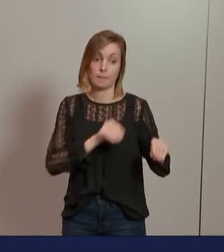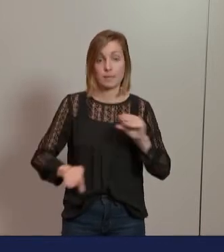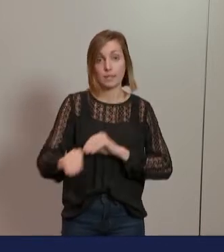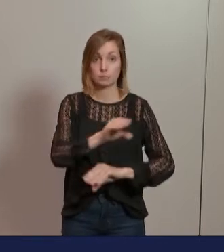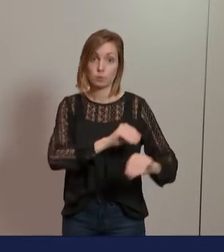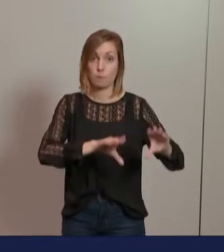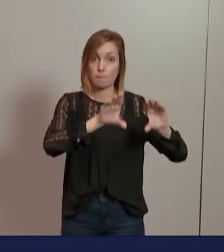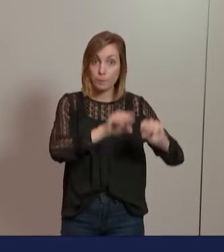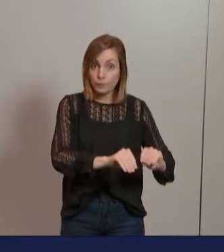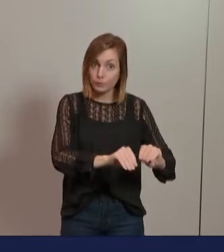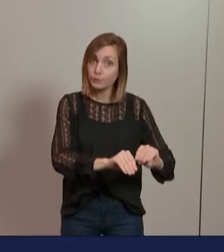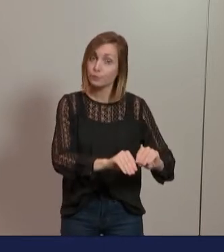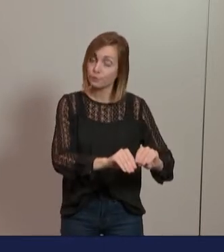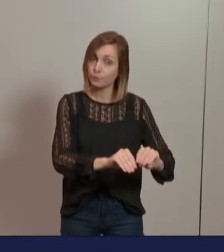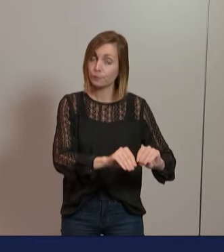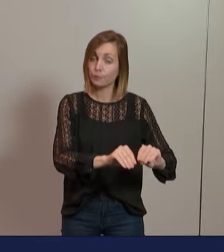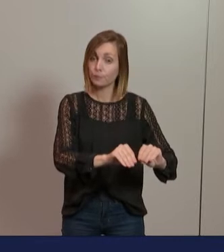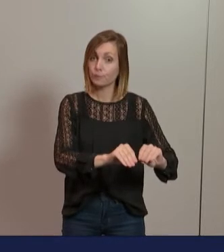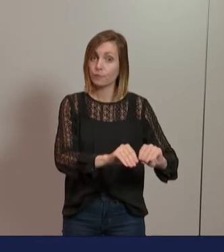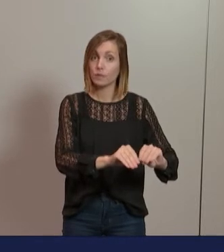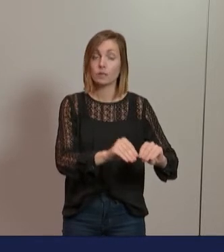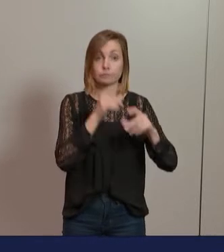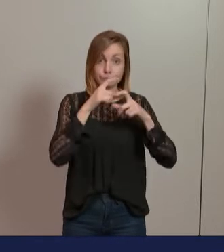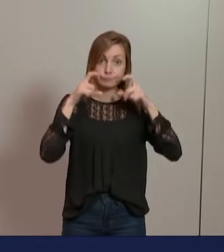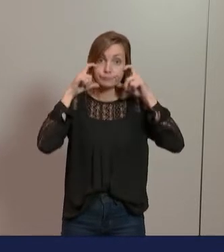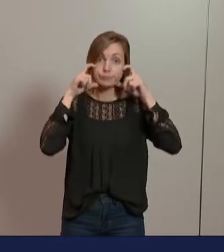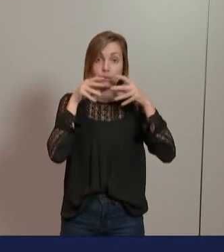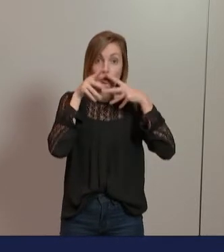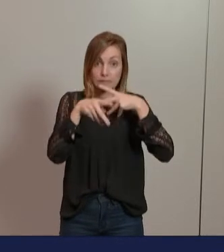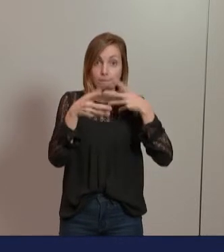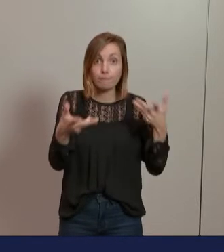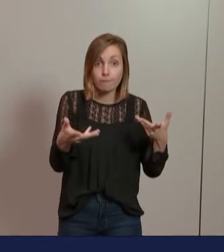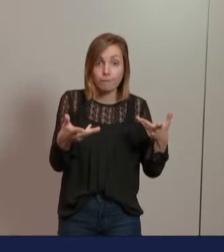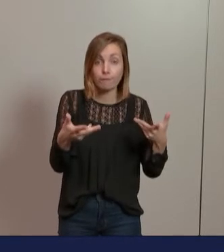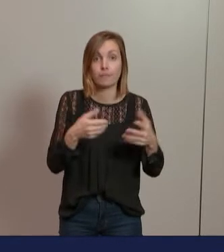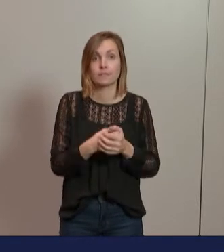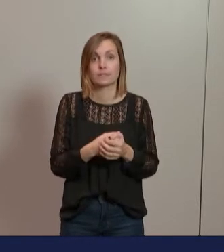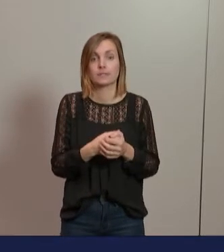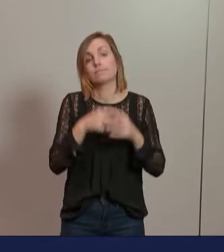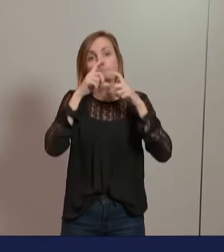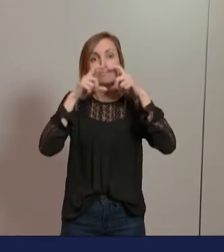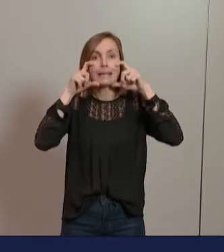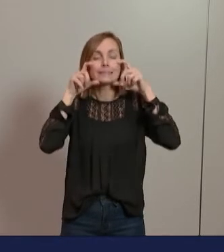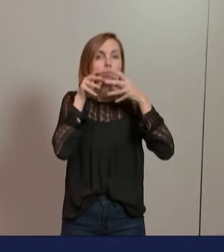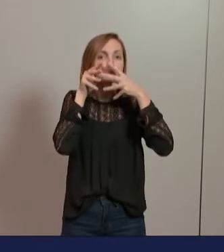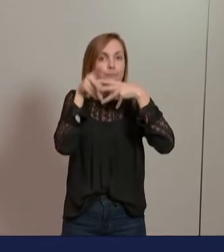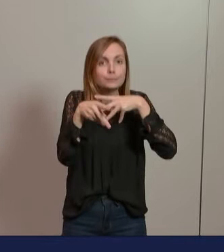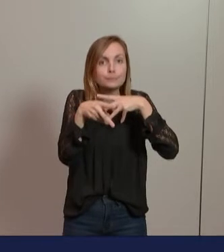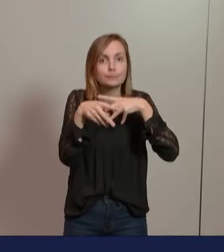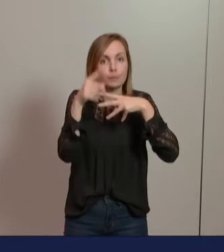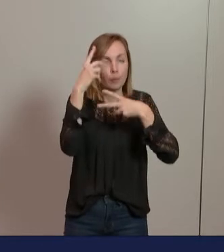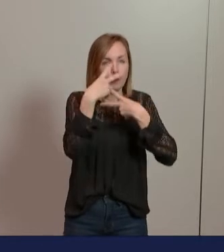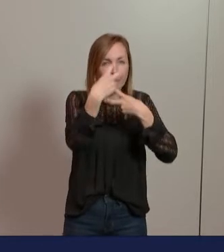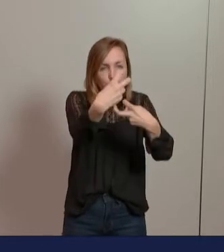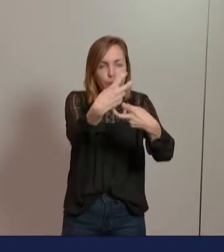la fourniture de masques inclusifs, des masques avec des visières, hein, des masques